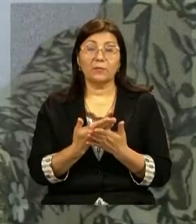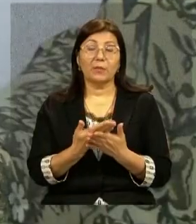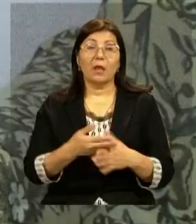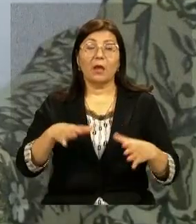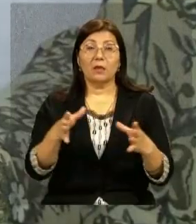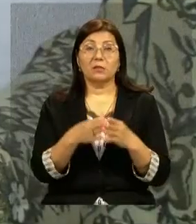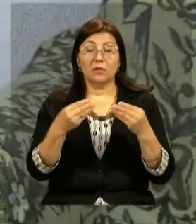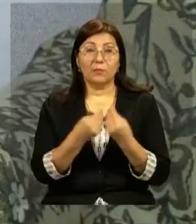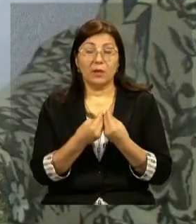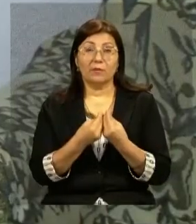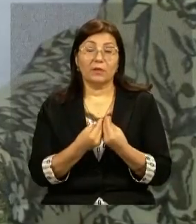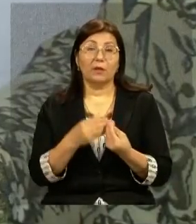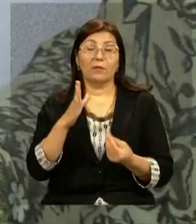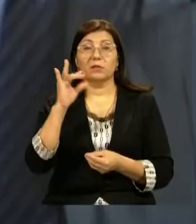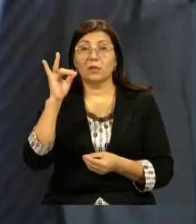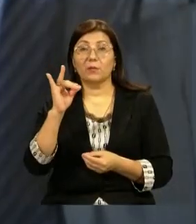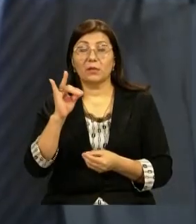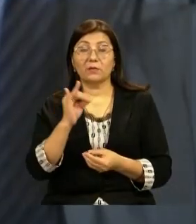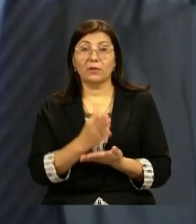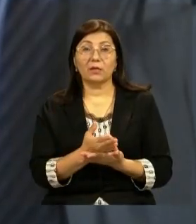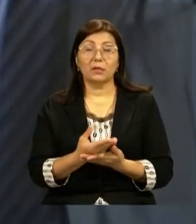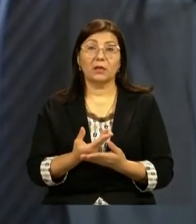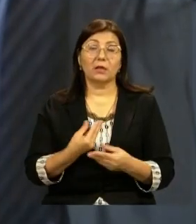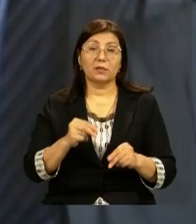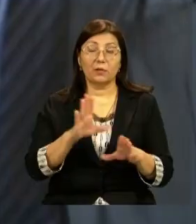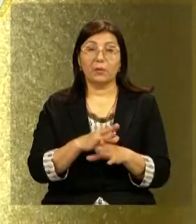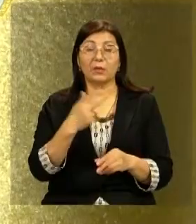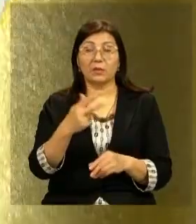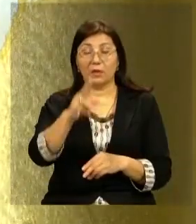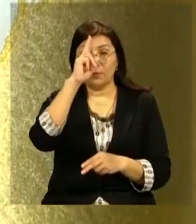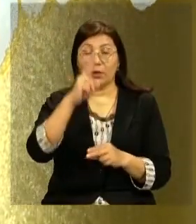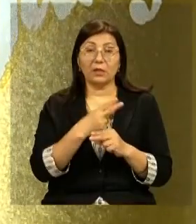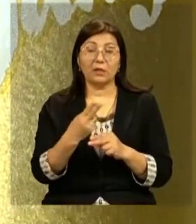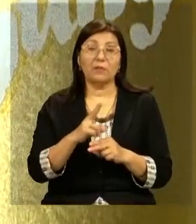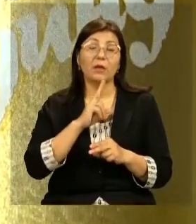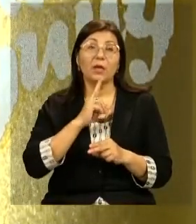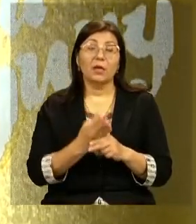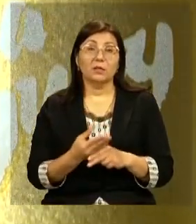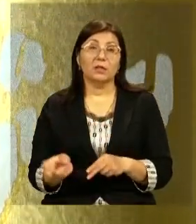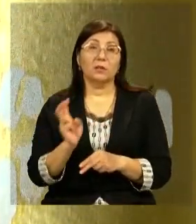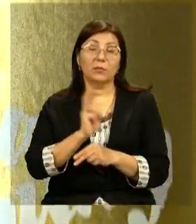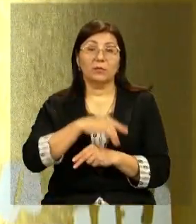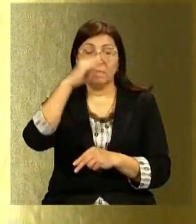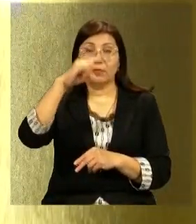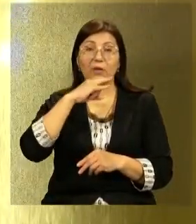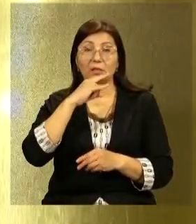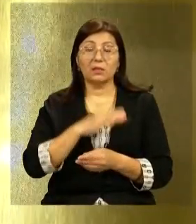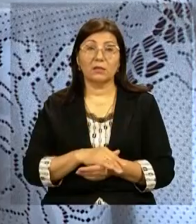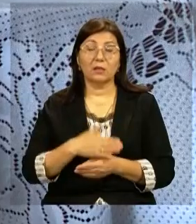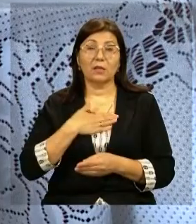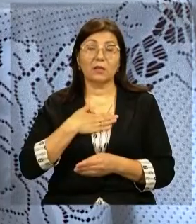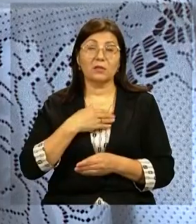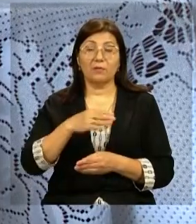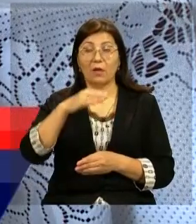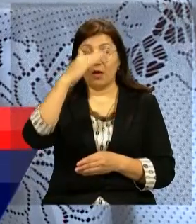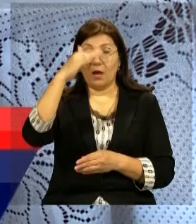семья Василия Ивановича, где помимо него воспитывались еще 3 брата и 2 сестры, попала в число переселенцев. Пришли отца, расставали,